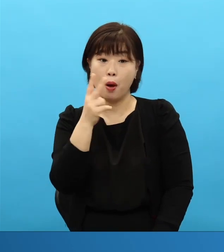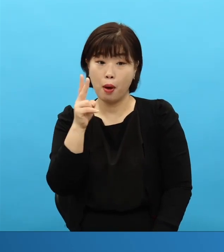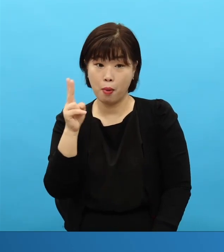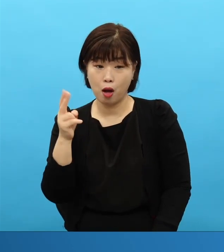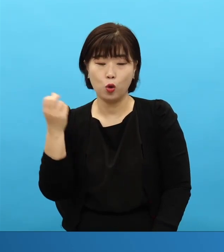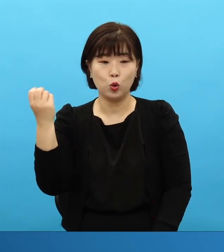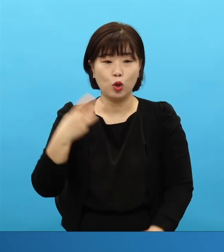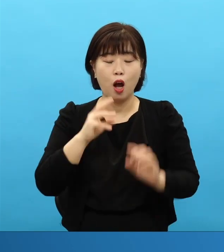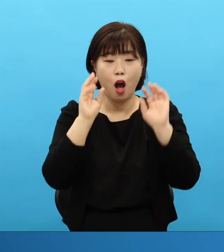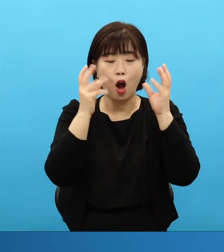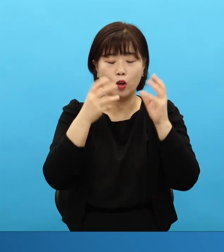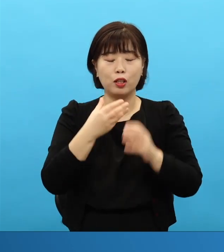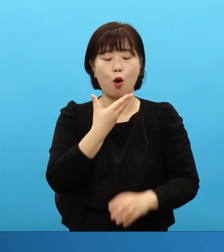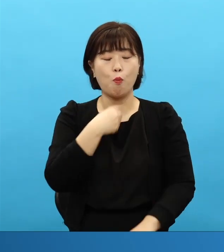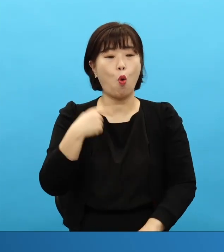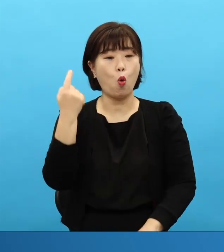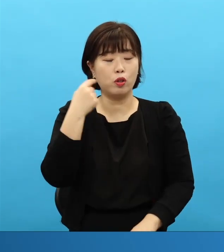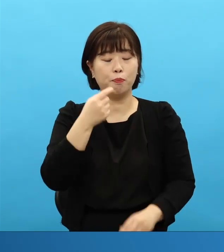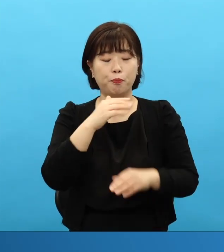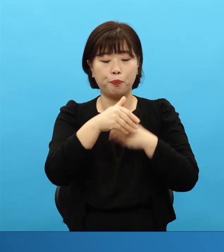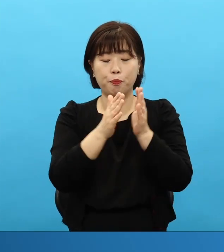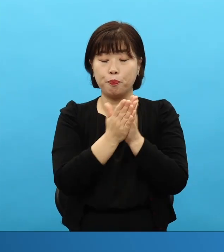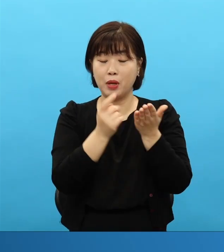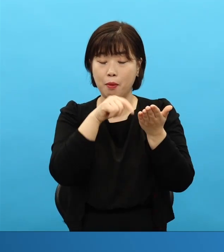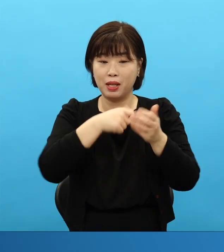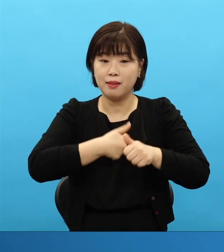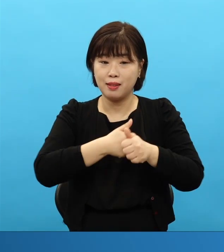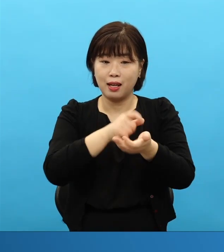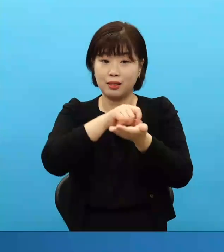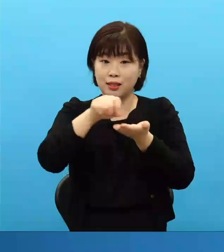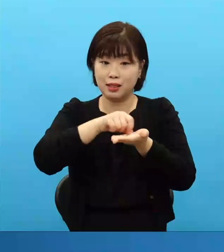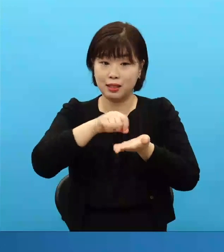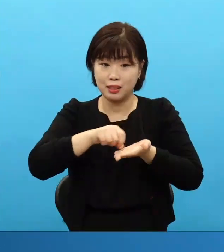언어로 번역되어 총 9만 6천의 수량입니다.